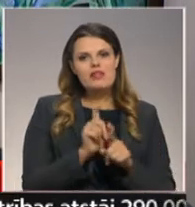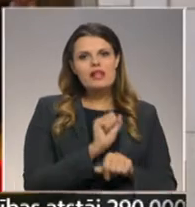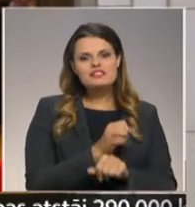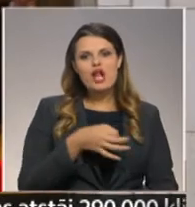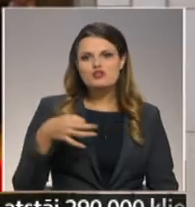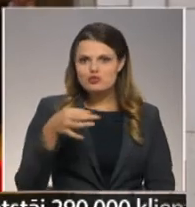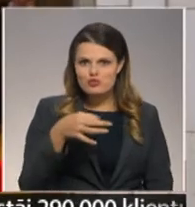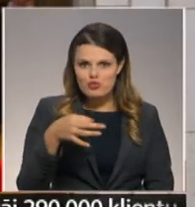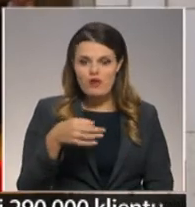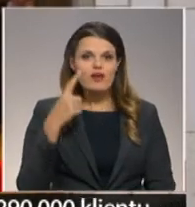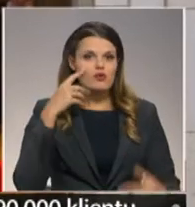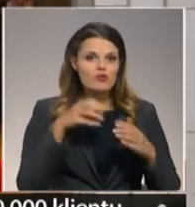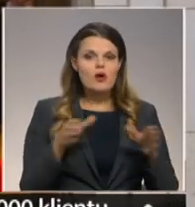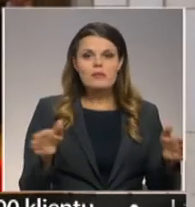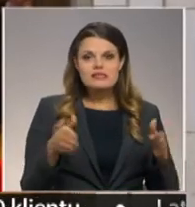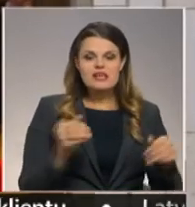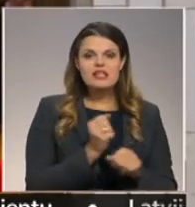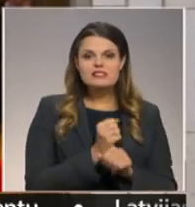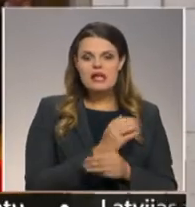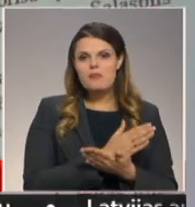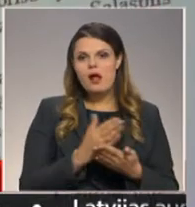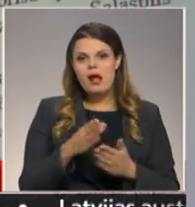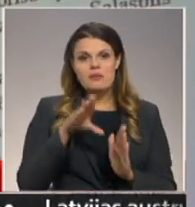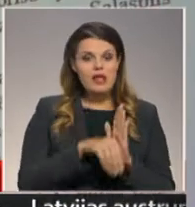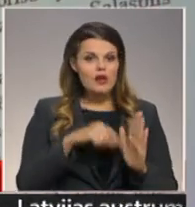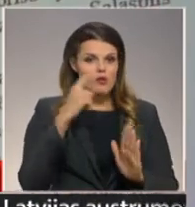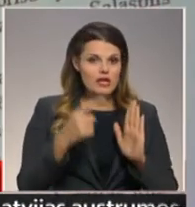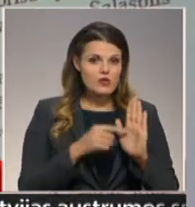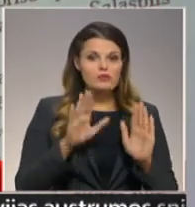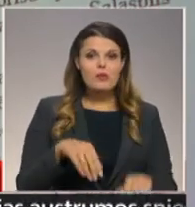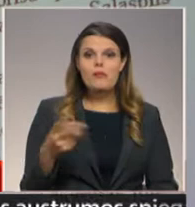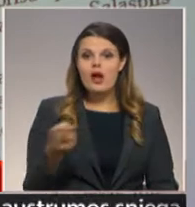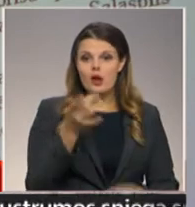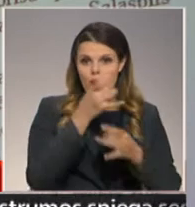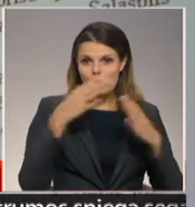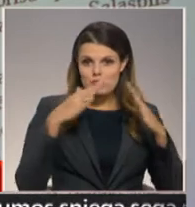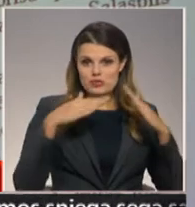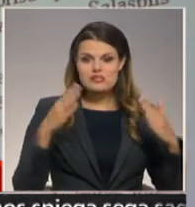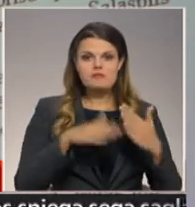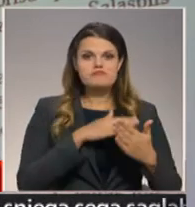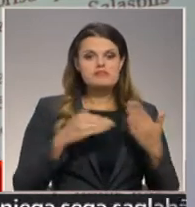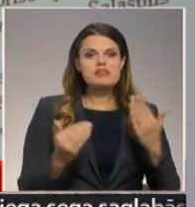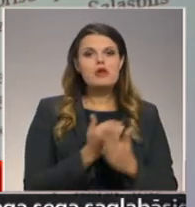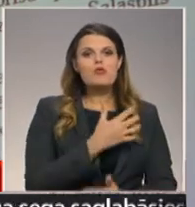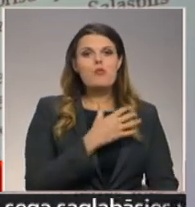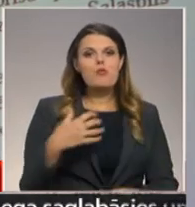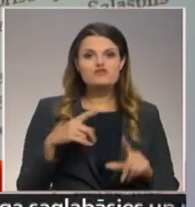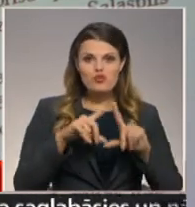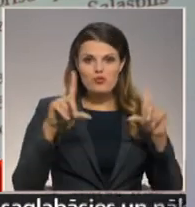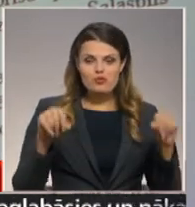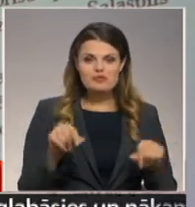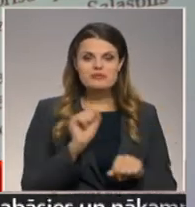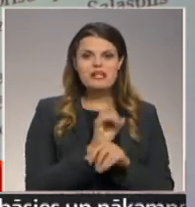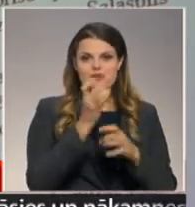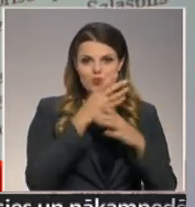novadā. Tomēr domas sēdes darba kārtībā iekļautais jautājums par abu kultūras iestāžu likvidāciju un jauna pašvaldības uzņēmuma